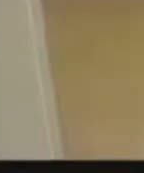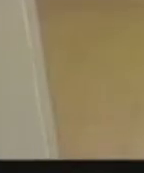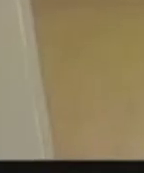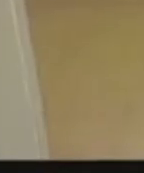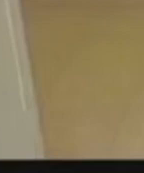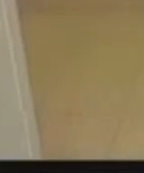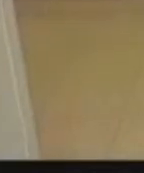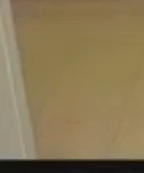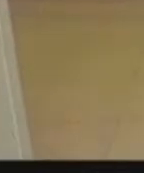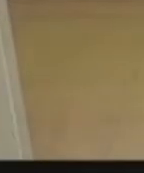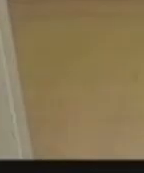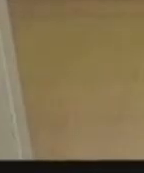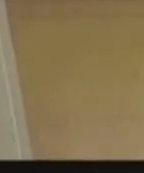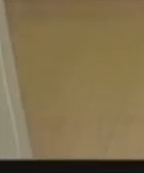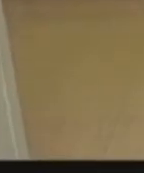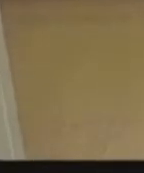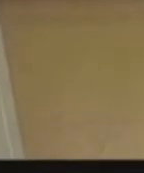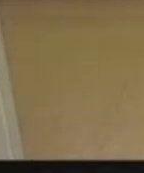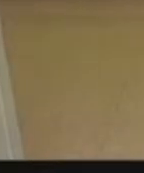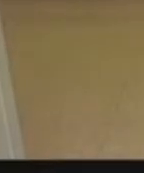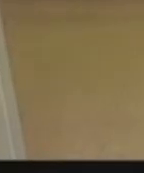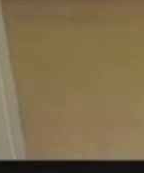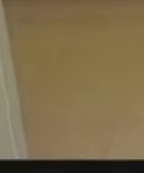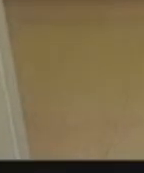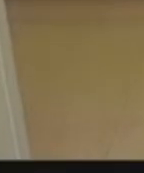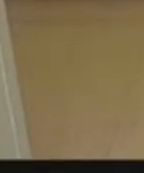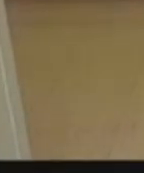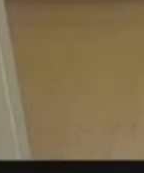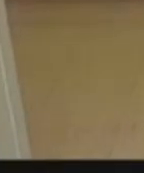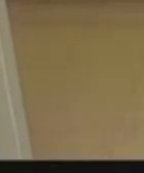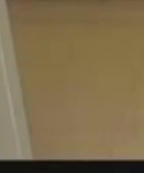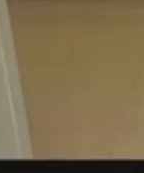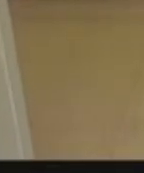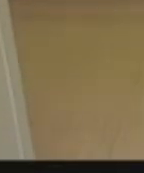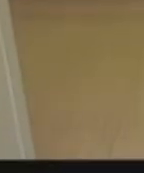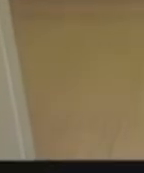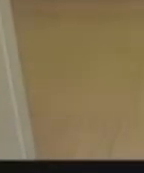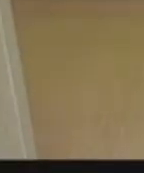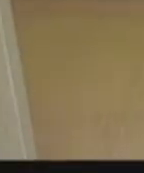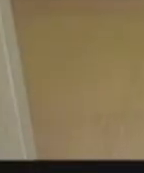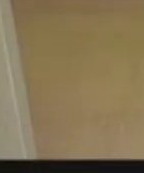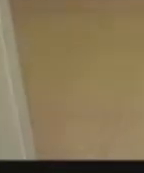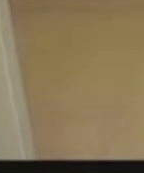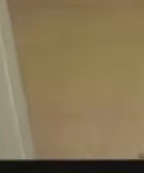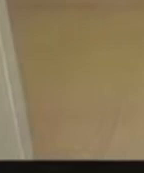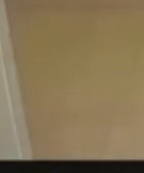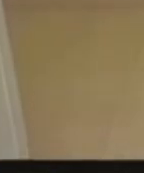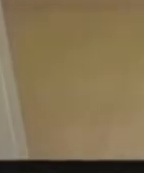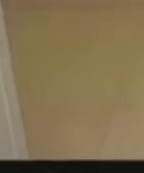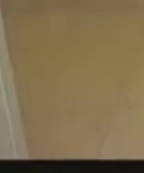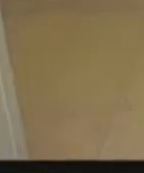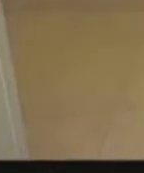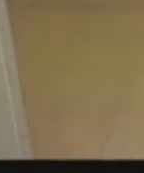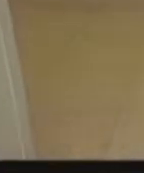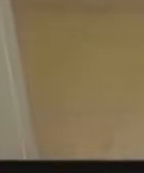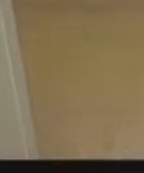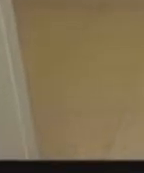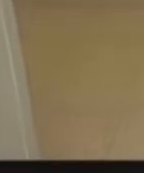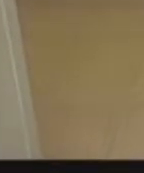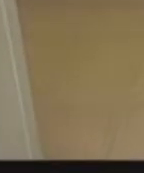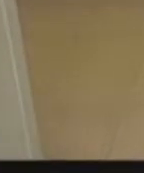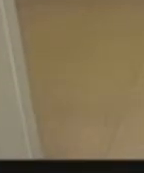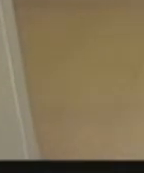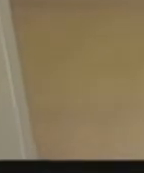ולמשפחה. חשבתי שהרופס היא לרע, אבל הרופס היא לטוב. לא נעשה